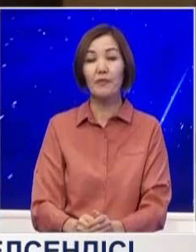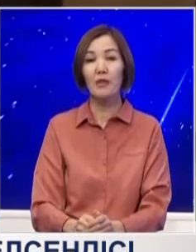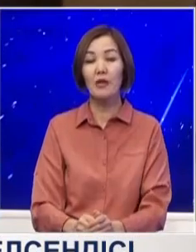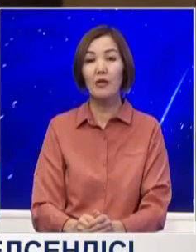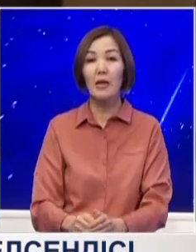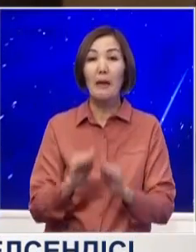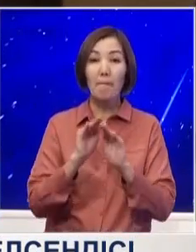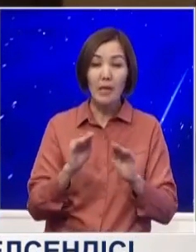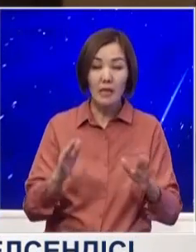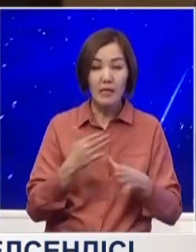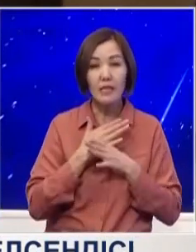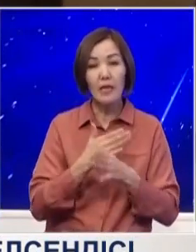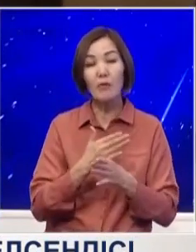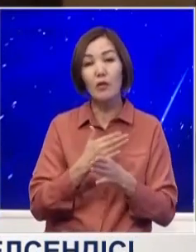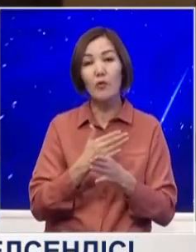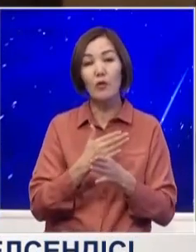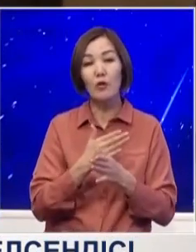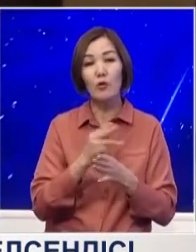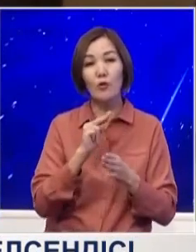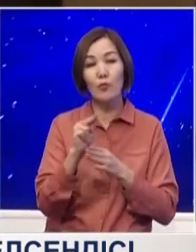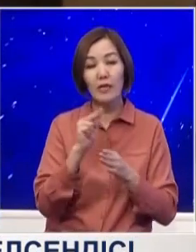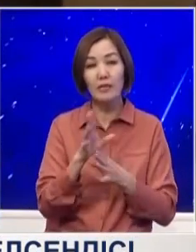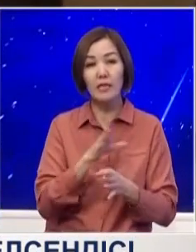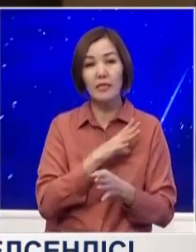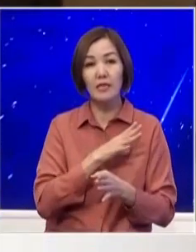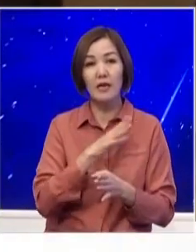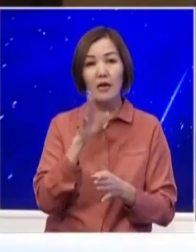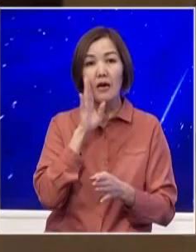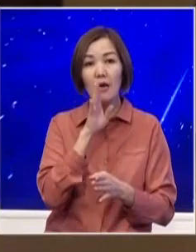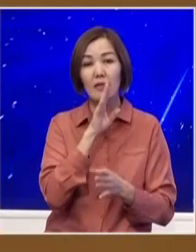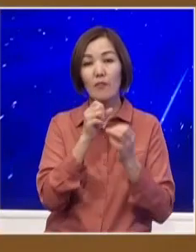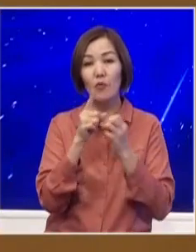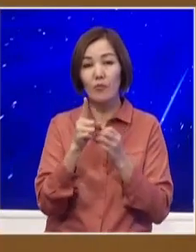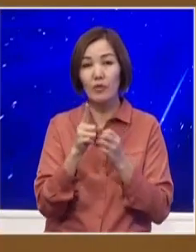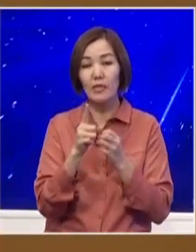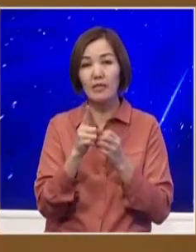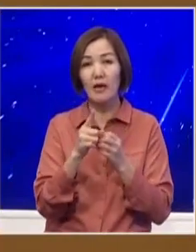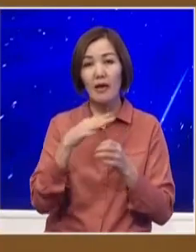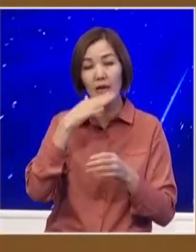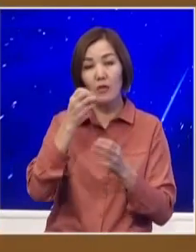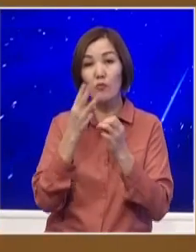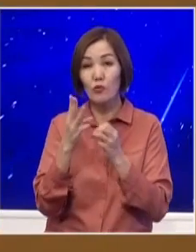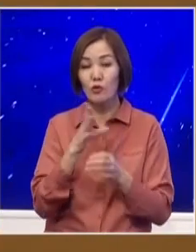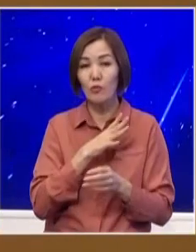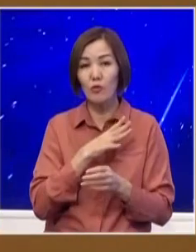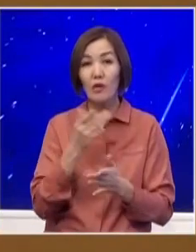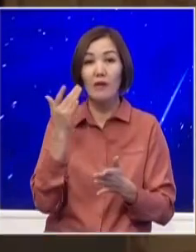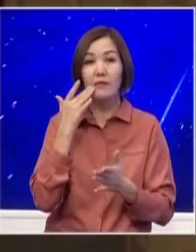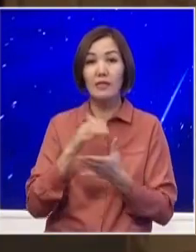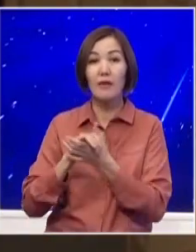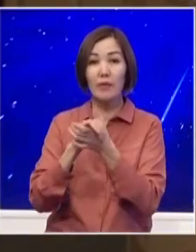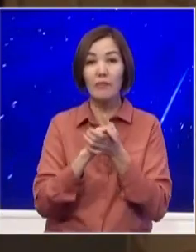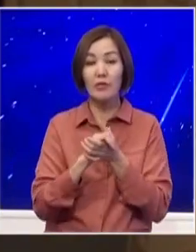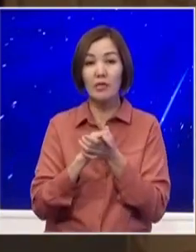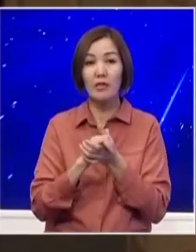Олар балаларды тәрбиелеуге көмектесті. Анам 11 жаста, ал әкем оларды қуып жібергенде 13 жаста болды. Бізде арғашан бейбітшілік